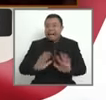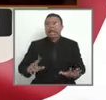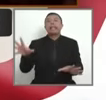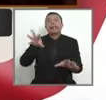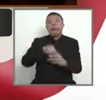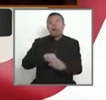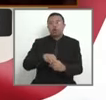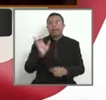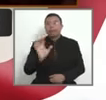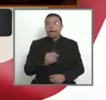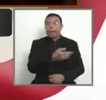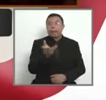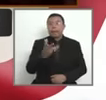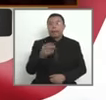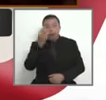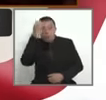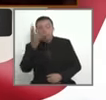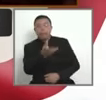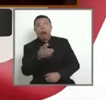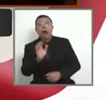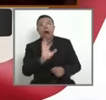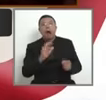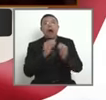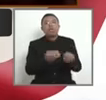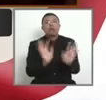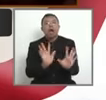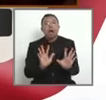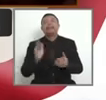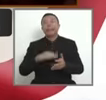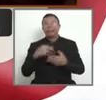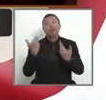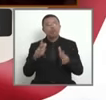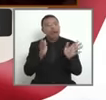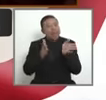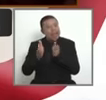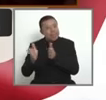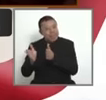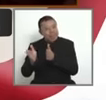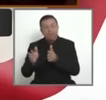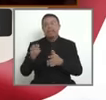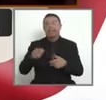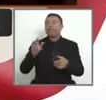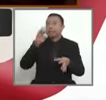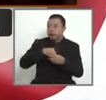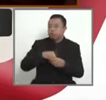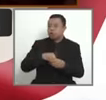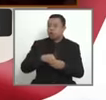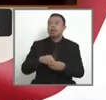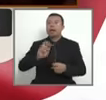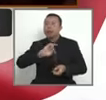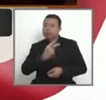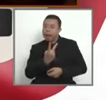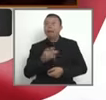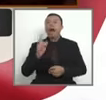apakah untuk mendapatkan manfaat bagi pemberi atau manfaat bagi penerima sudahah mulai panas nih Mas Rinto bagus kita kasih kita buka aja kita